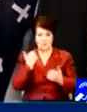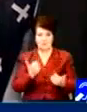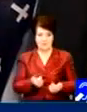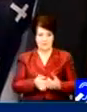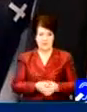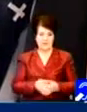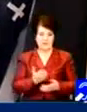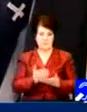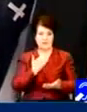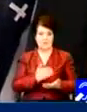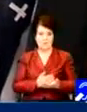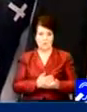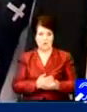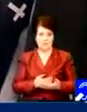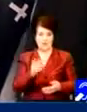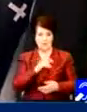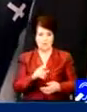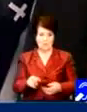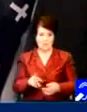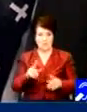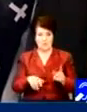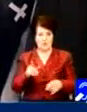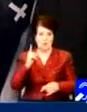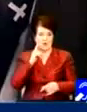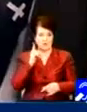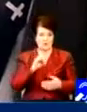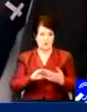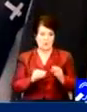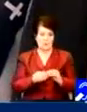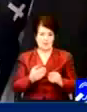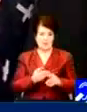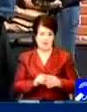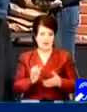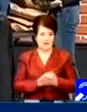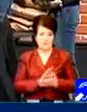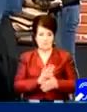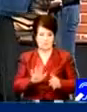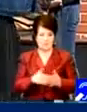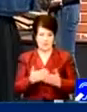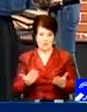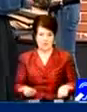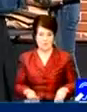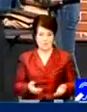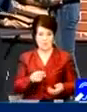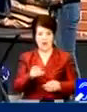fiindcă până la urmă, astfel lumea uneori aude de problema care nu a cunoscut-o până acum. Târgul a